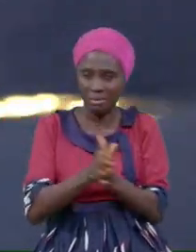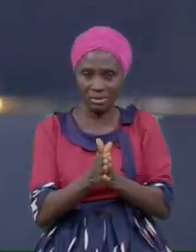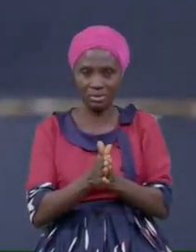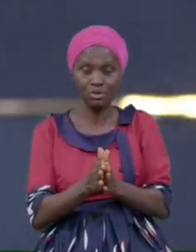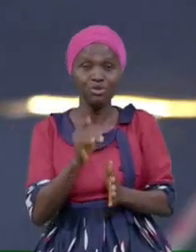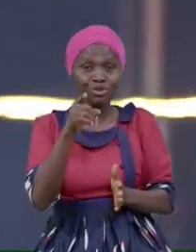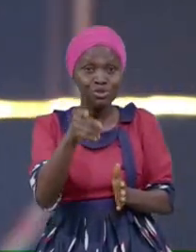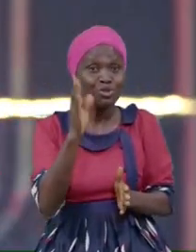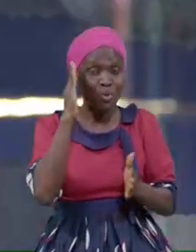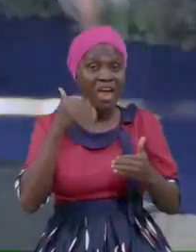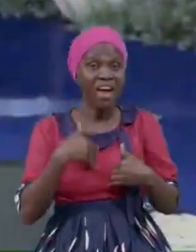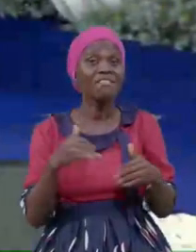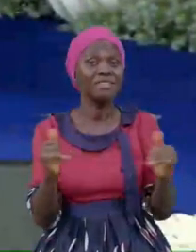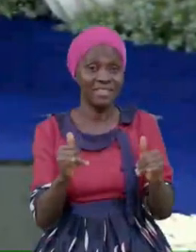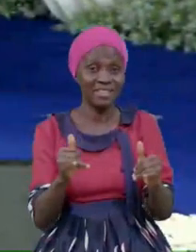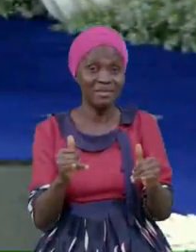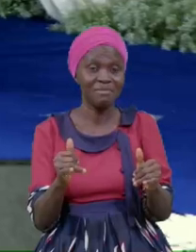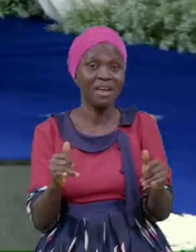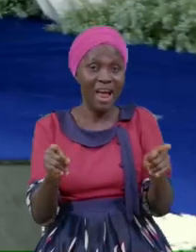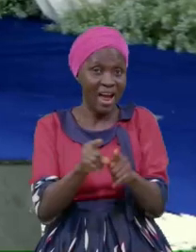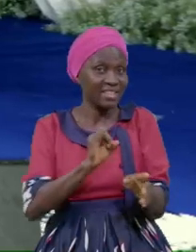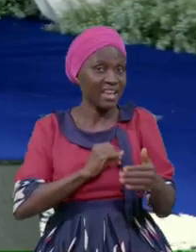chose que j'ai eue.